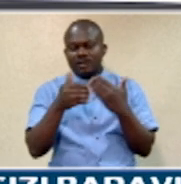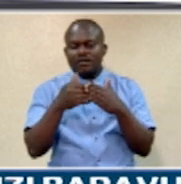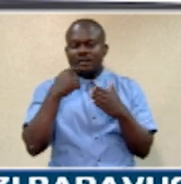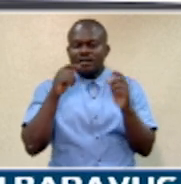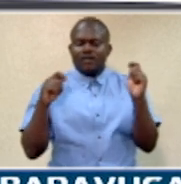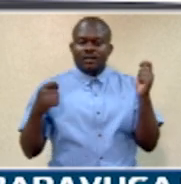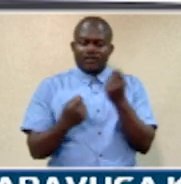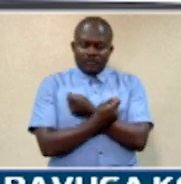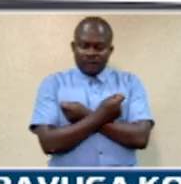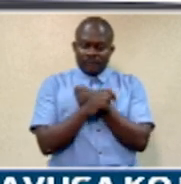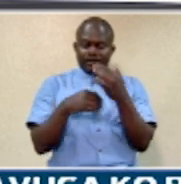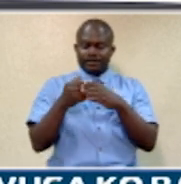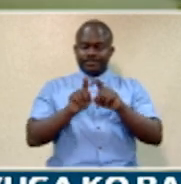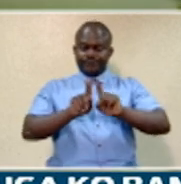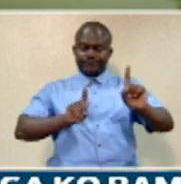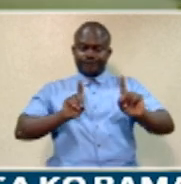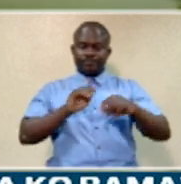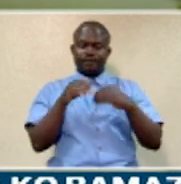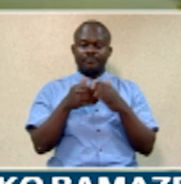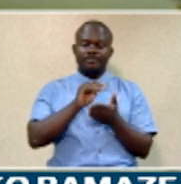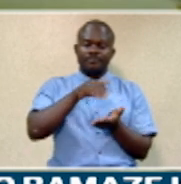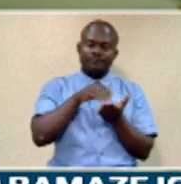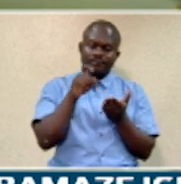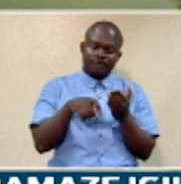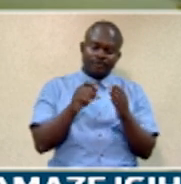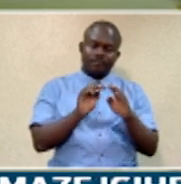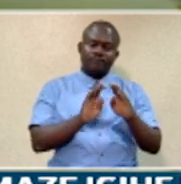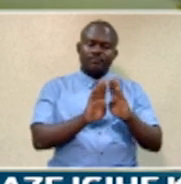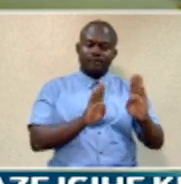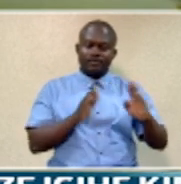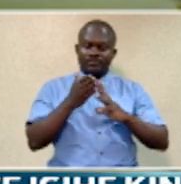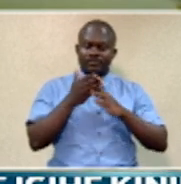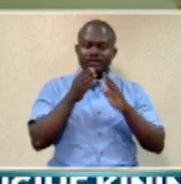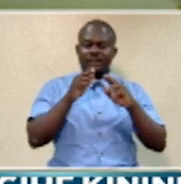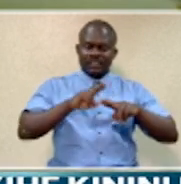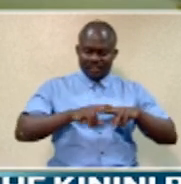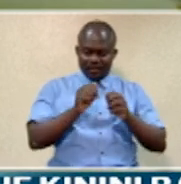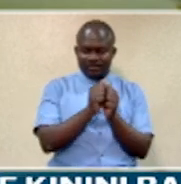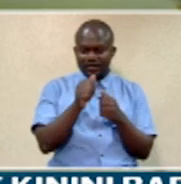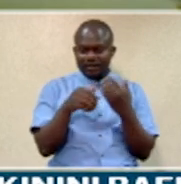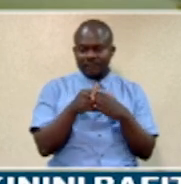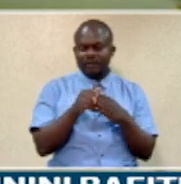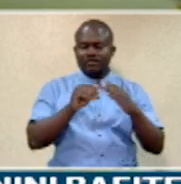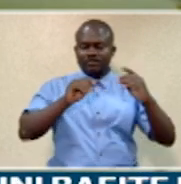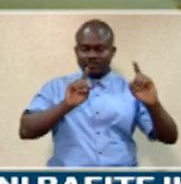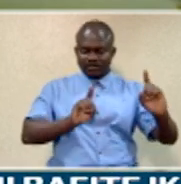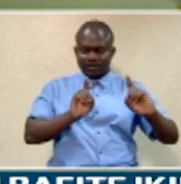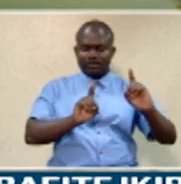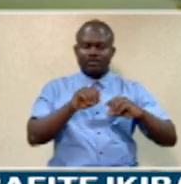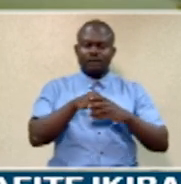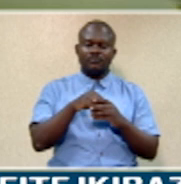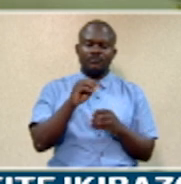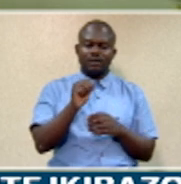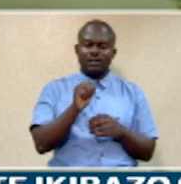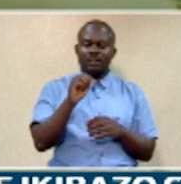cyahindutse intera ibigo bigomba guteganya uburyo hagati y'intebe n'indi haba intera